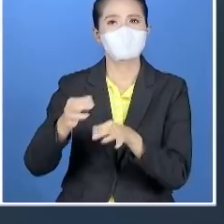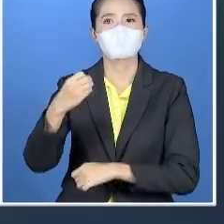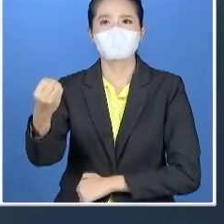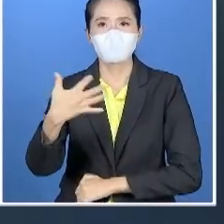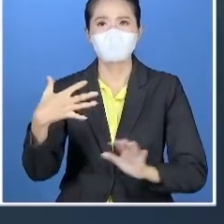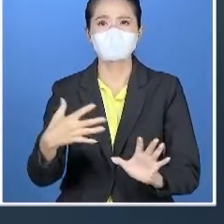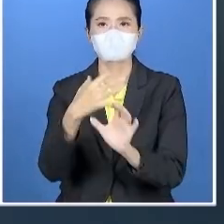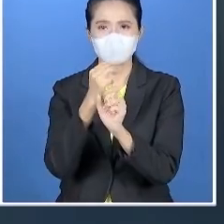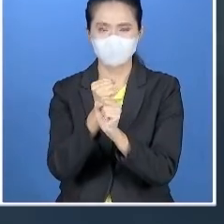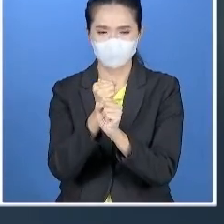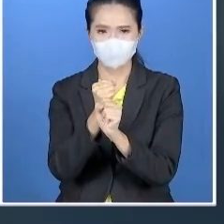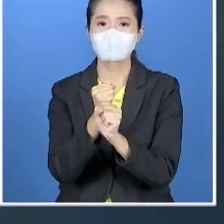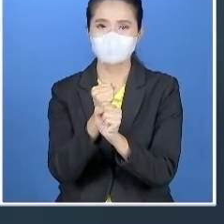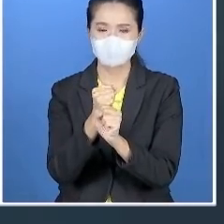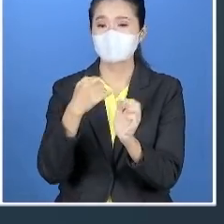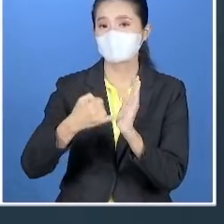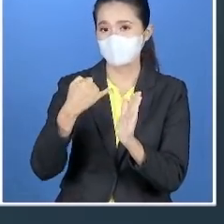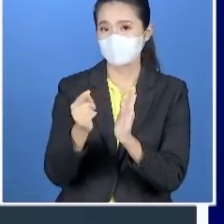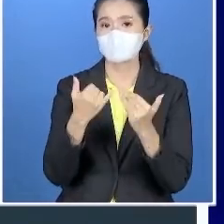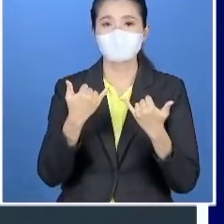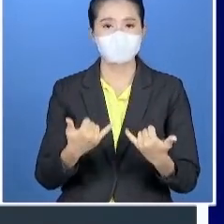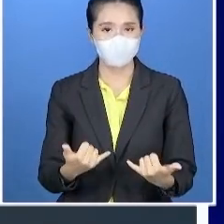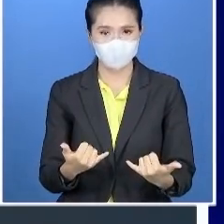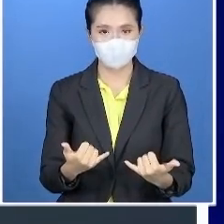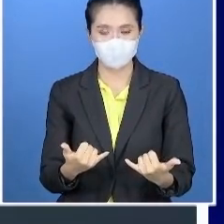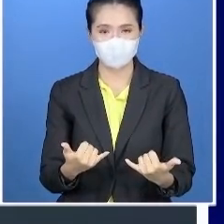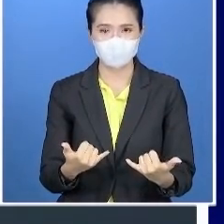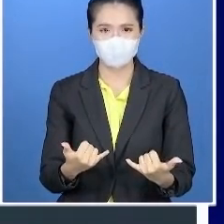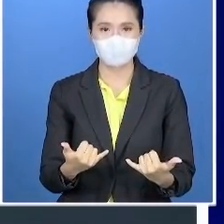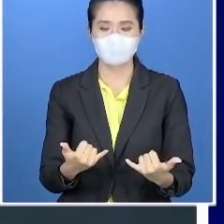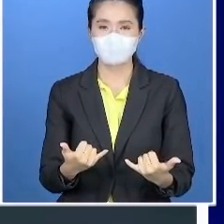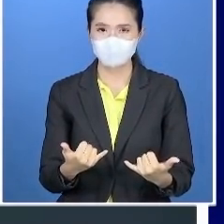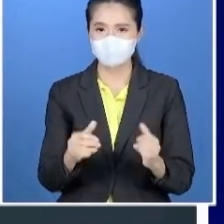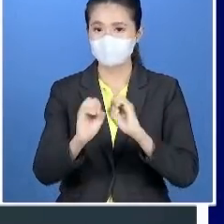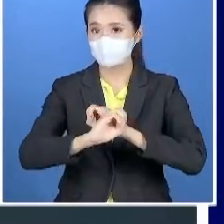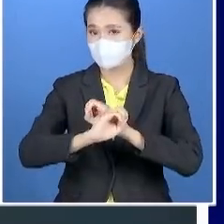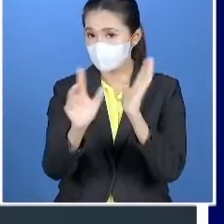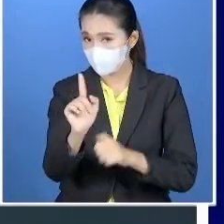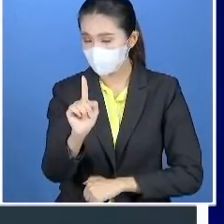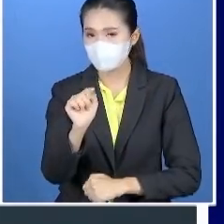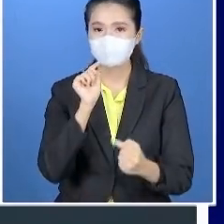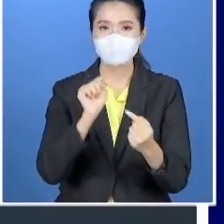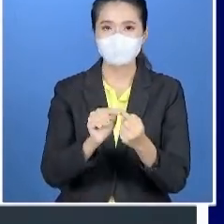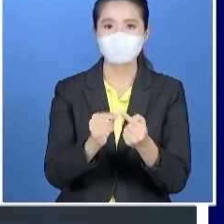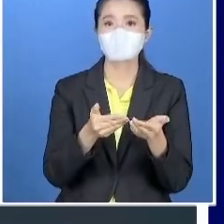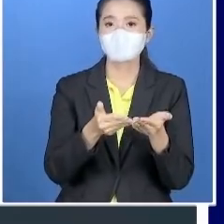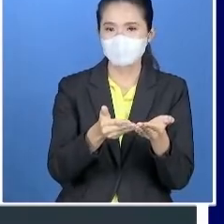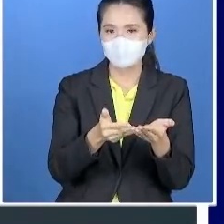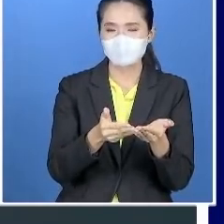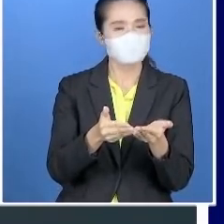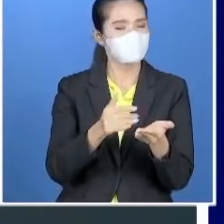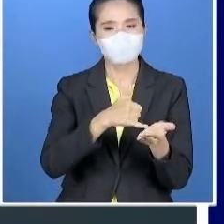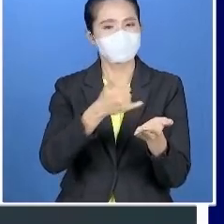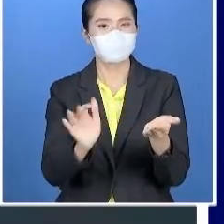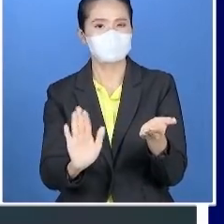ได้แล้วสรุปให้ฟังสั้นๆง่ายๆ ค ือณเวลานี้ที่ชัดเจนที่สุดคือบริเวณท่าเรือเทเวศไม่น่าจะเป็น